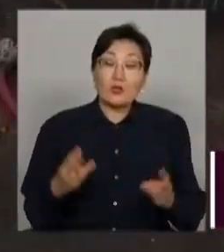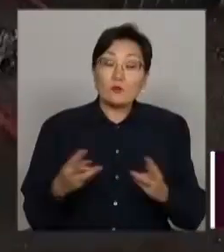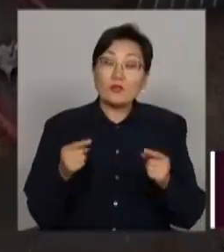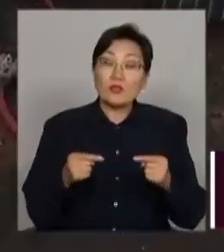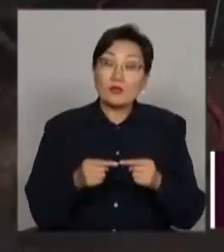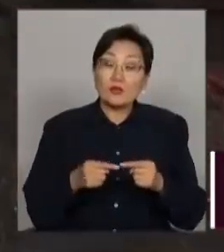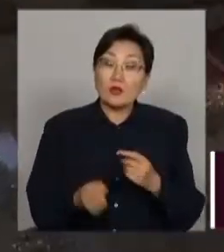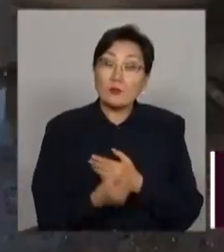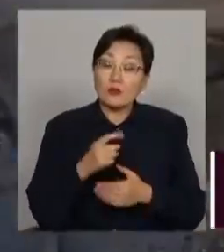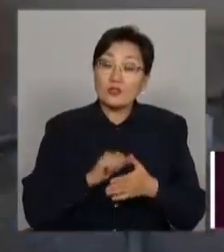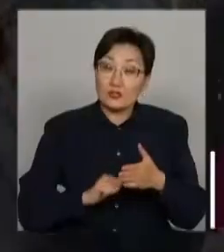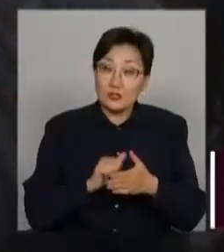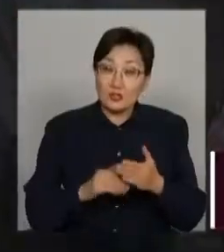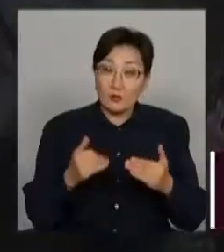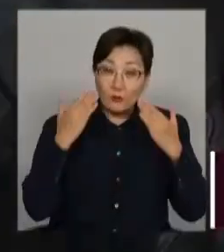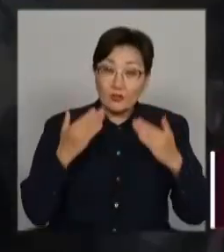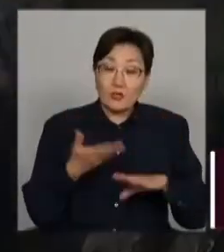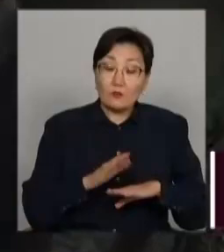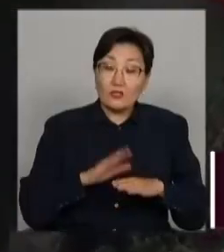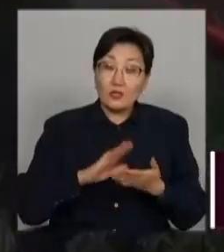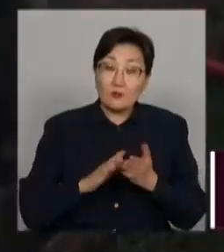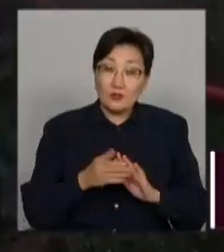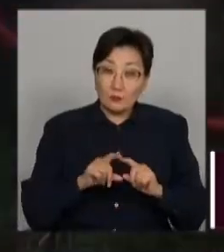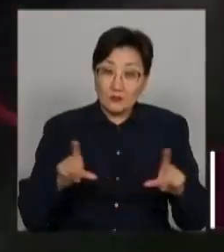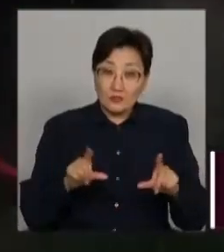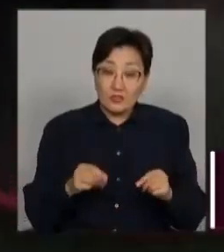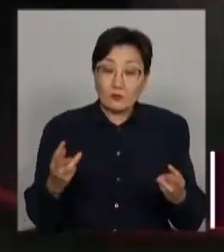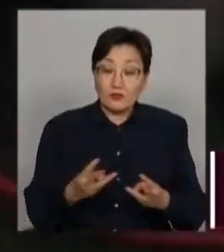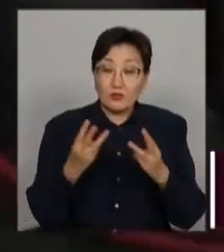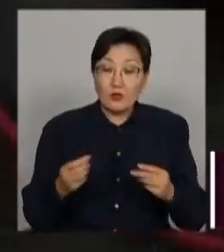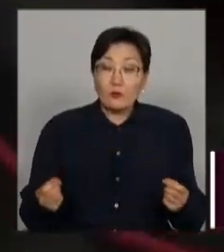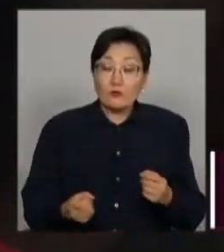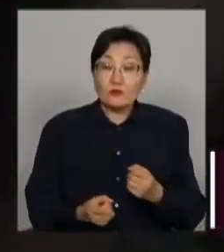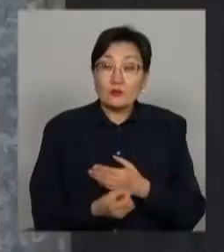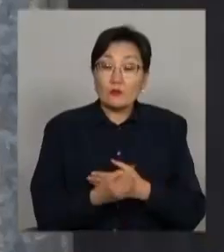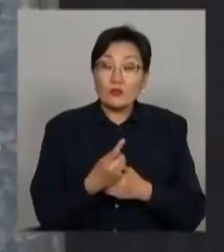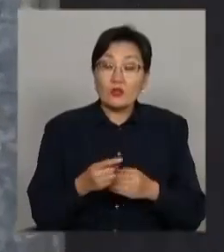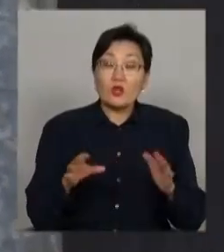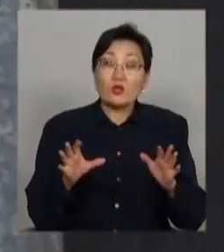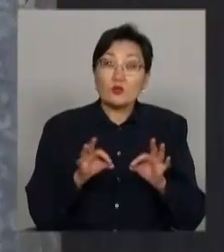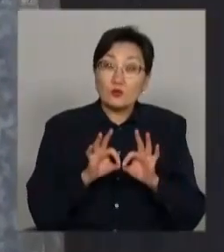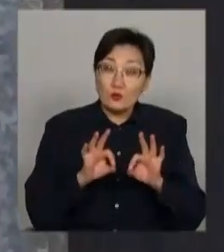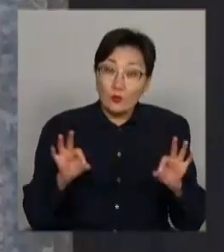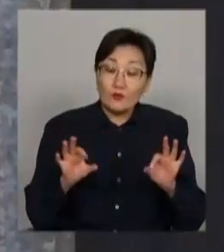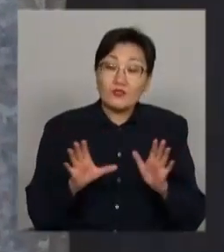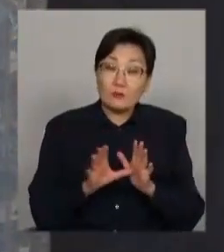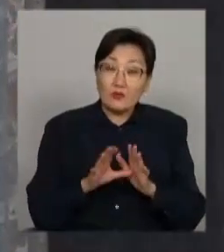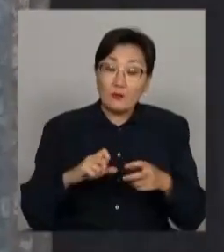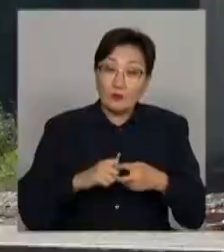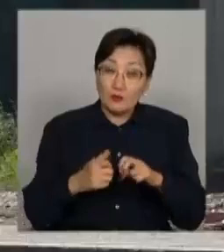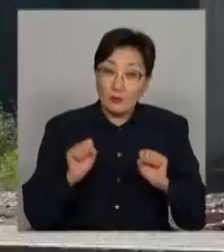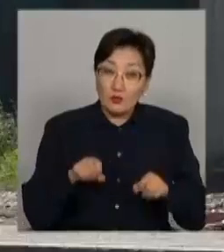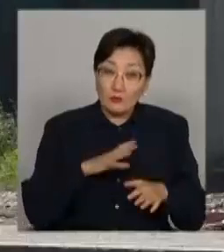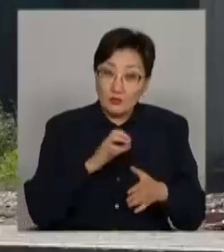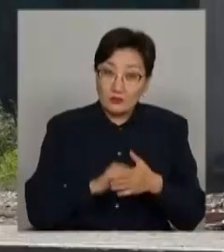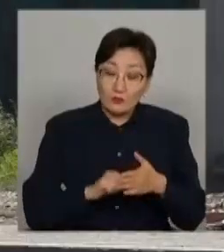неден шыққаны әзірге белгісіз. Төтенше жағдайлар департаменті қызыл жалының тұтануына тоқсымдарындағы ақау себеп болуы мүмкін дейді.